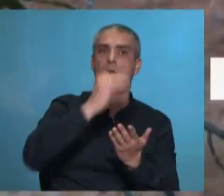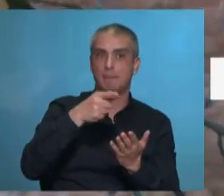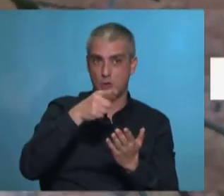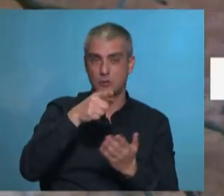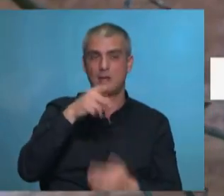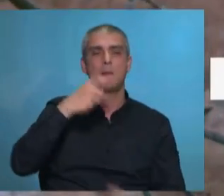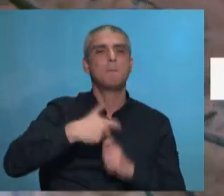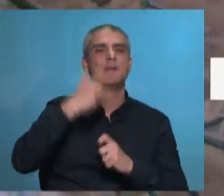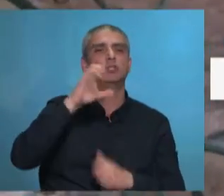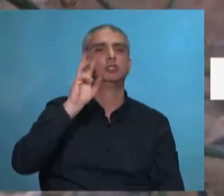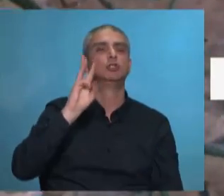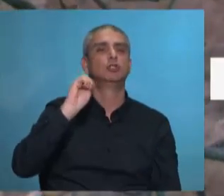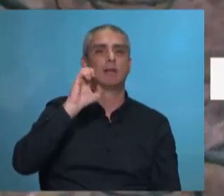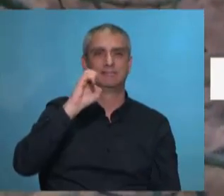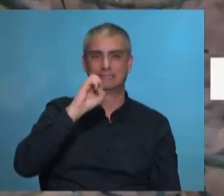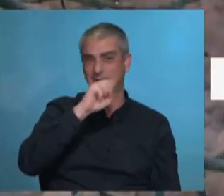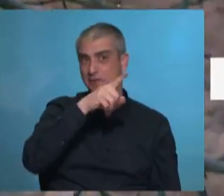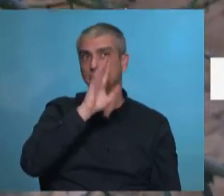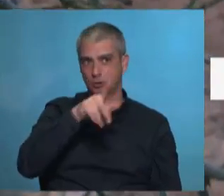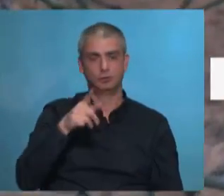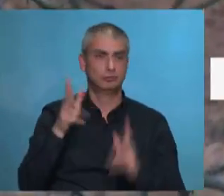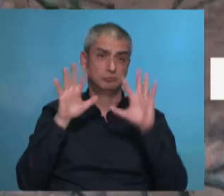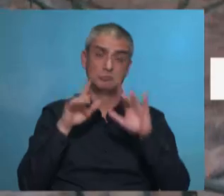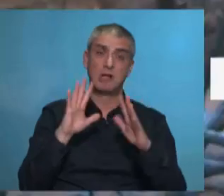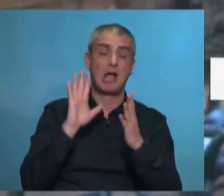שמס יש, נכון לשעות הלילה,